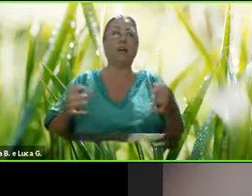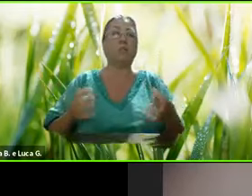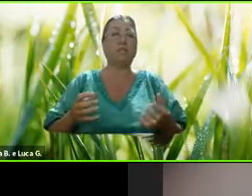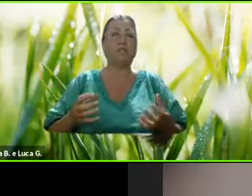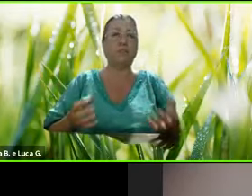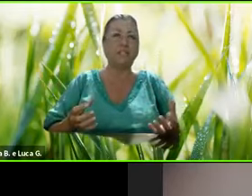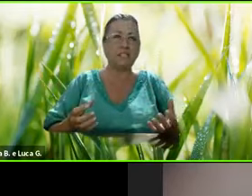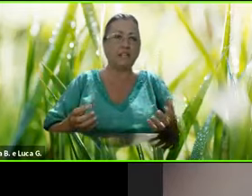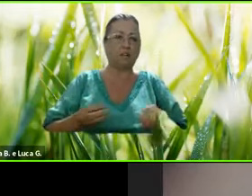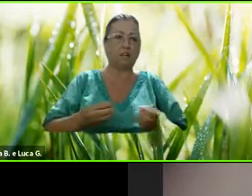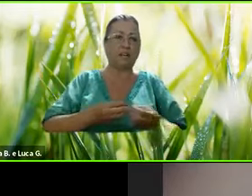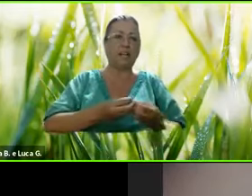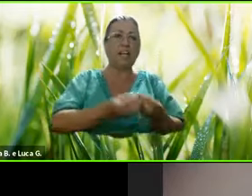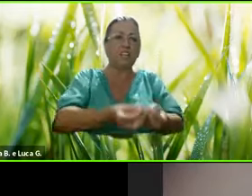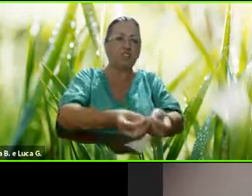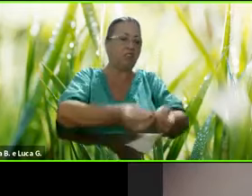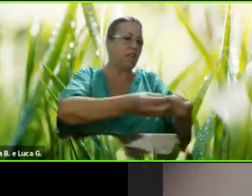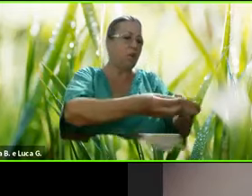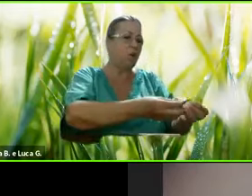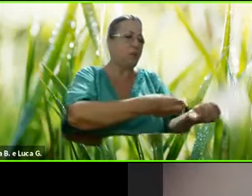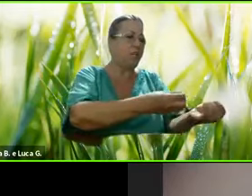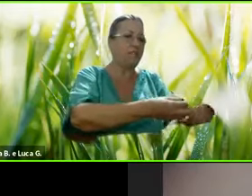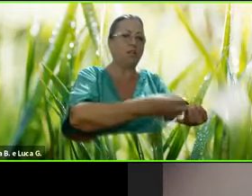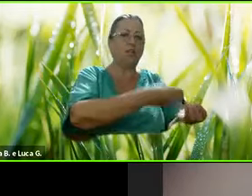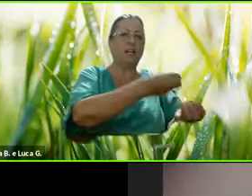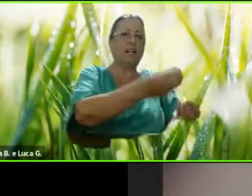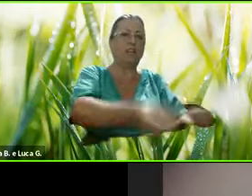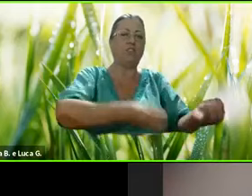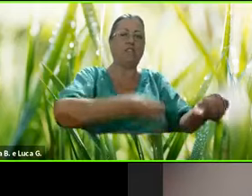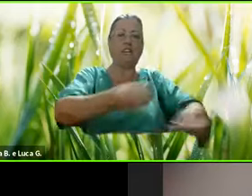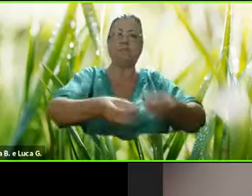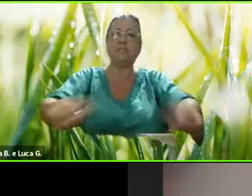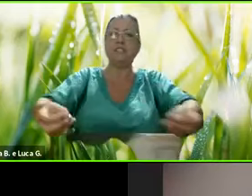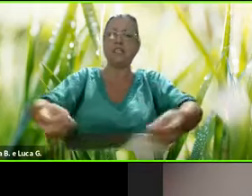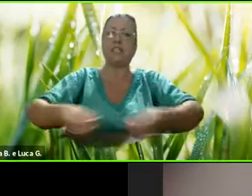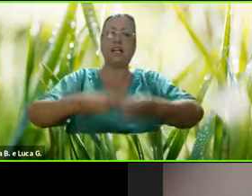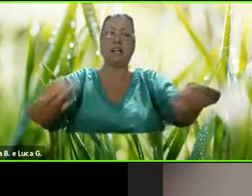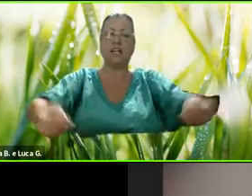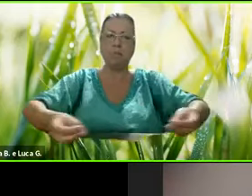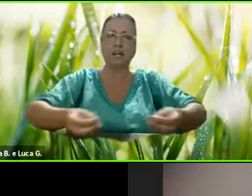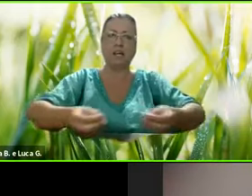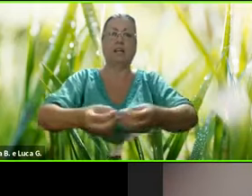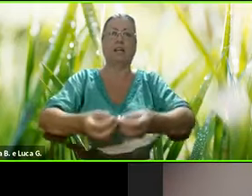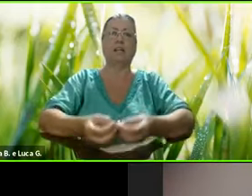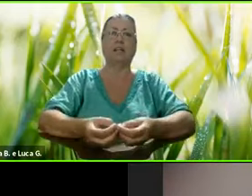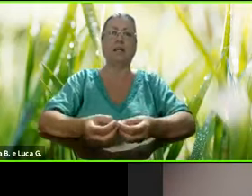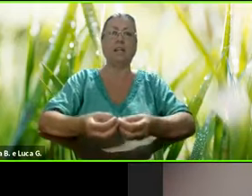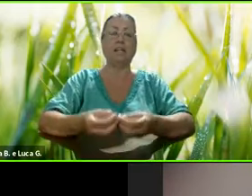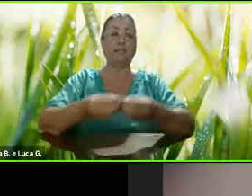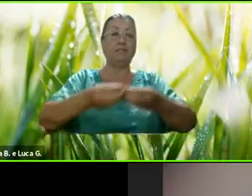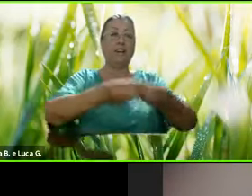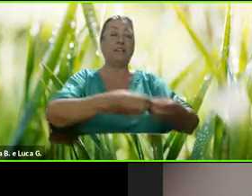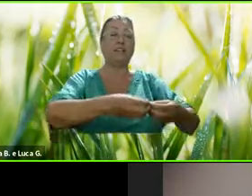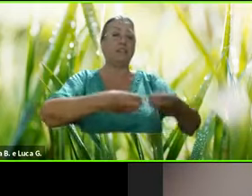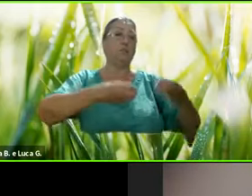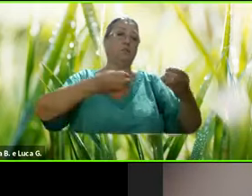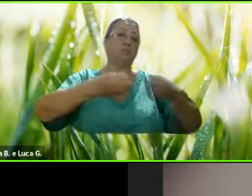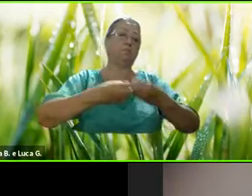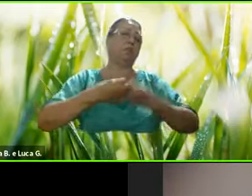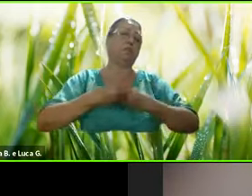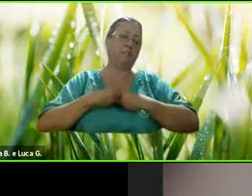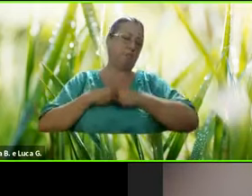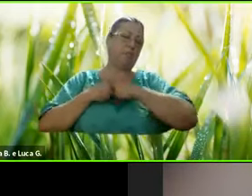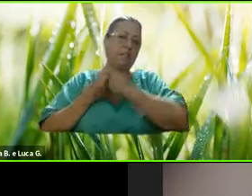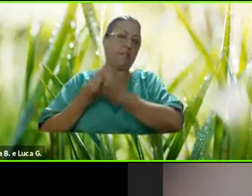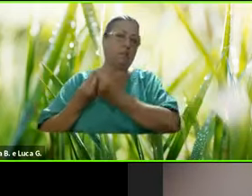sovrannaturale, è una cosa fisica, è una legge, utilizzando le leggi della fisica, della chimica. E si vede,